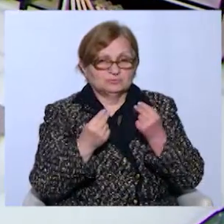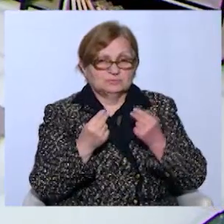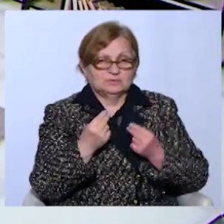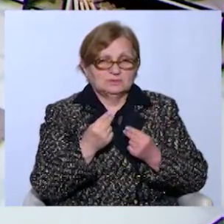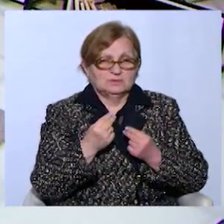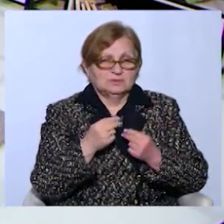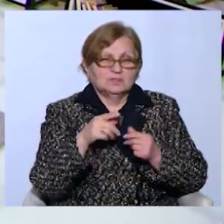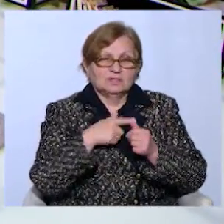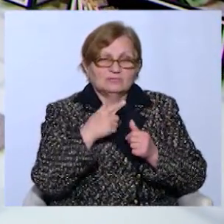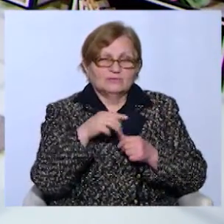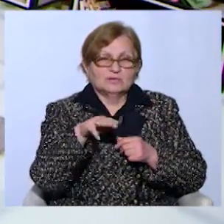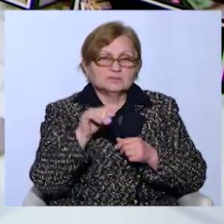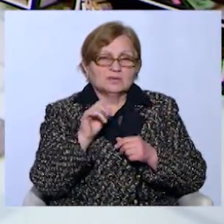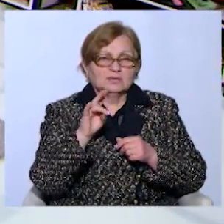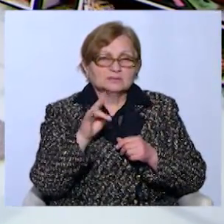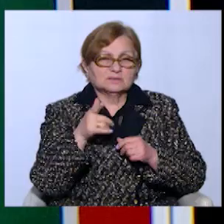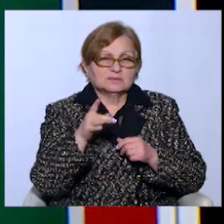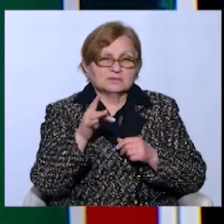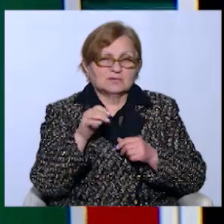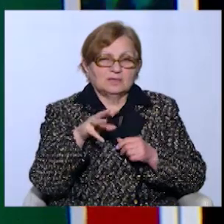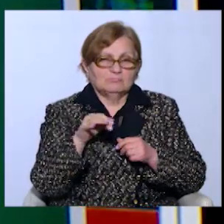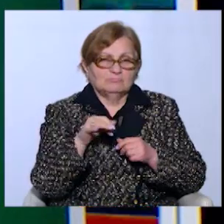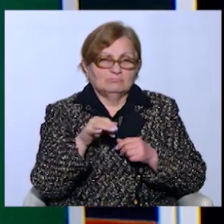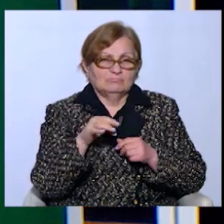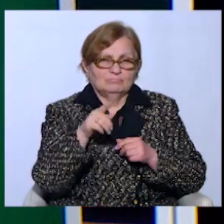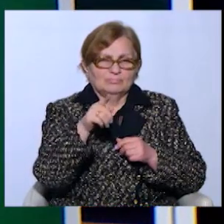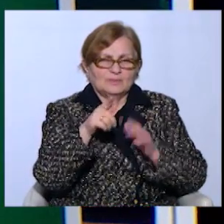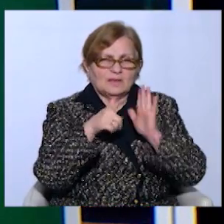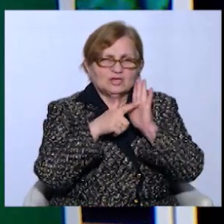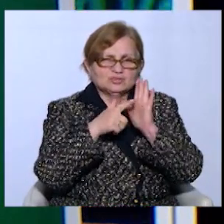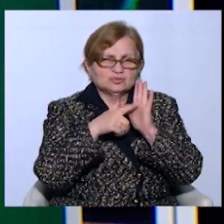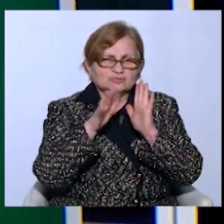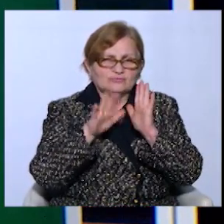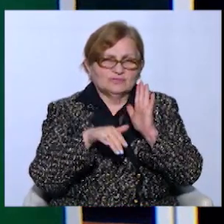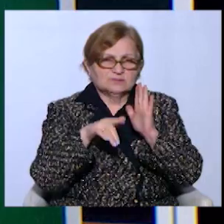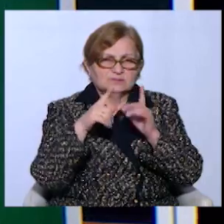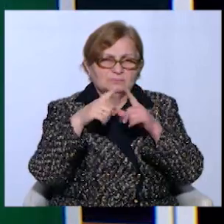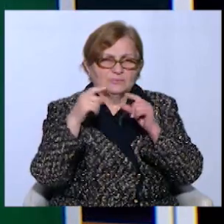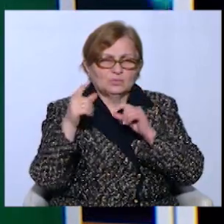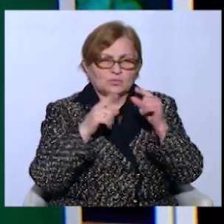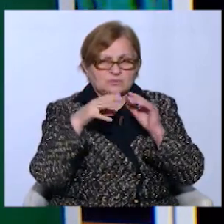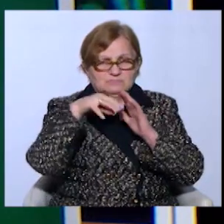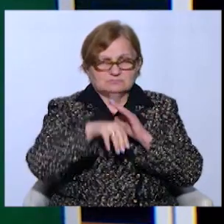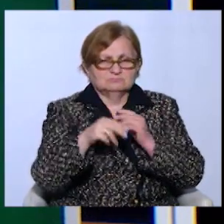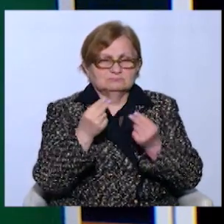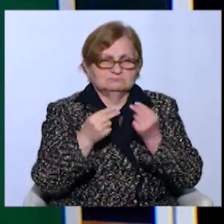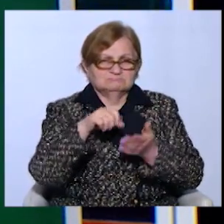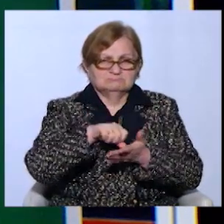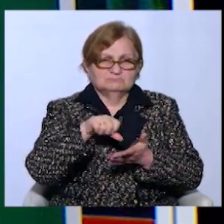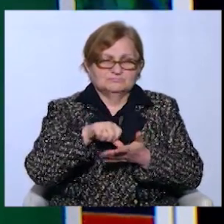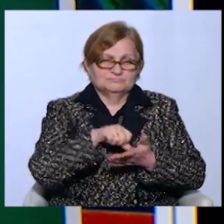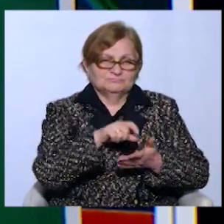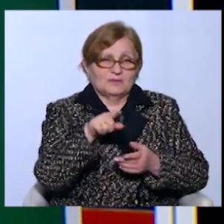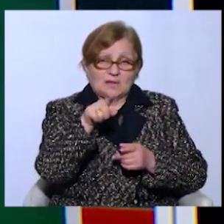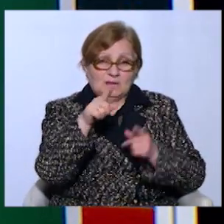რომელსაც ტანგრამი ჰქვია. აი ასეთი შვიდი ფიგურისგან შედგება ტანგრამი. ამ